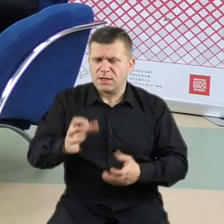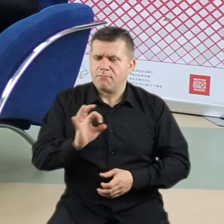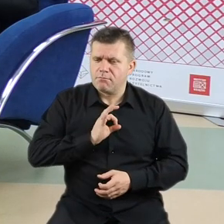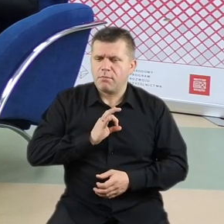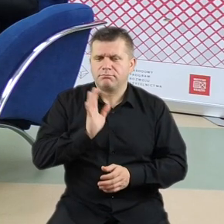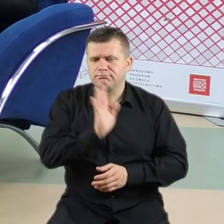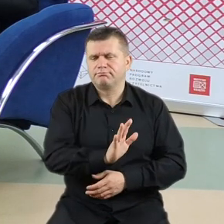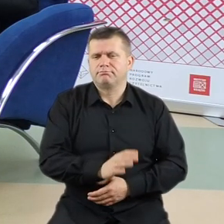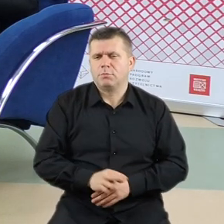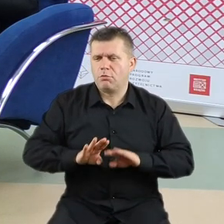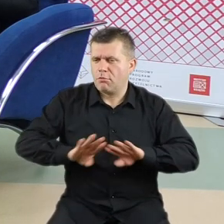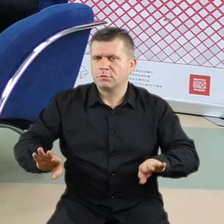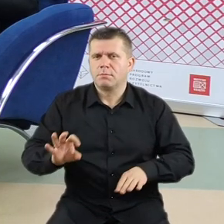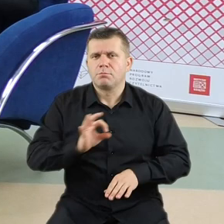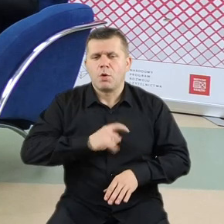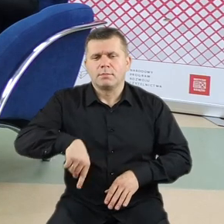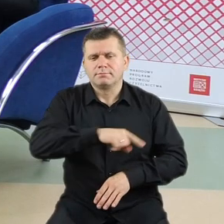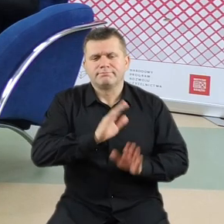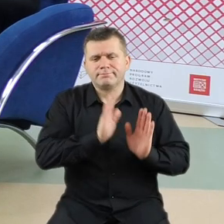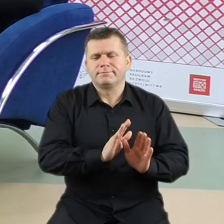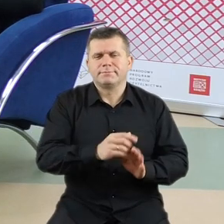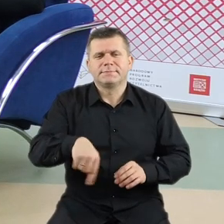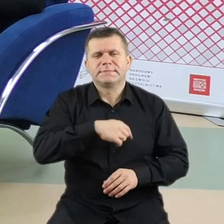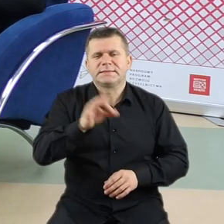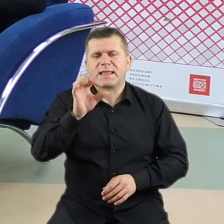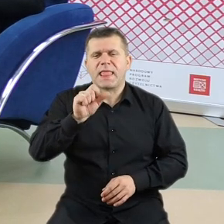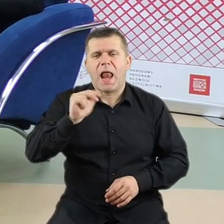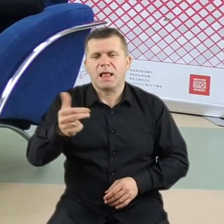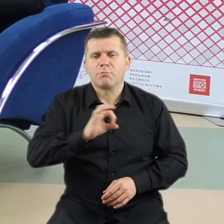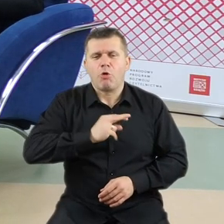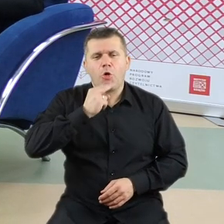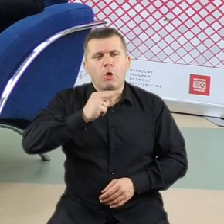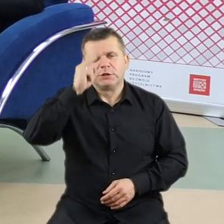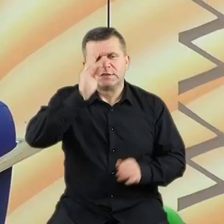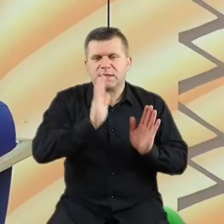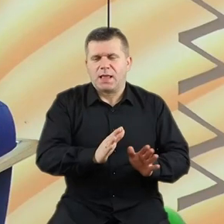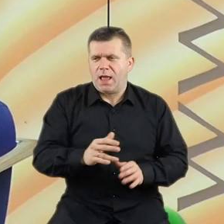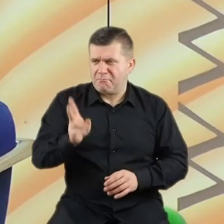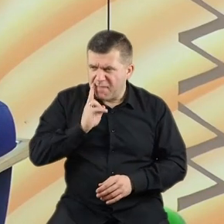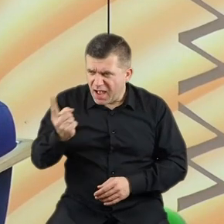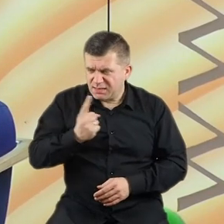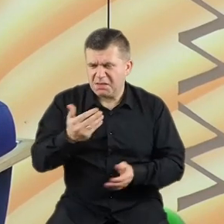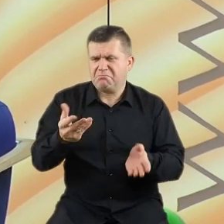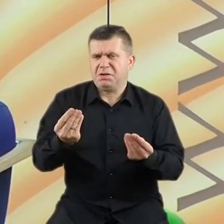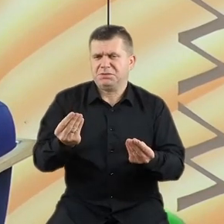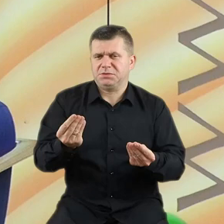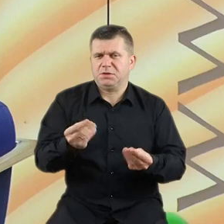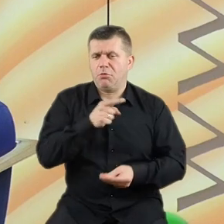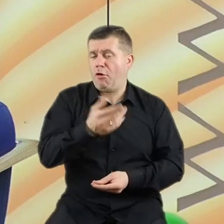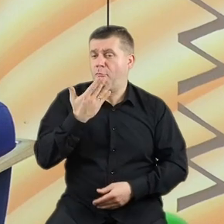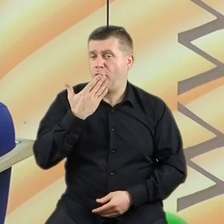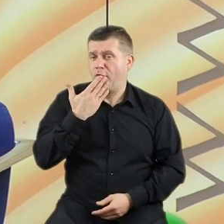swoim komsomołem, ze swoim Stalinem, ze swoją ojczyzną, a nie z jakąś matką. I mówi,